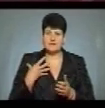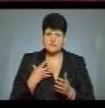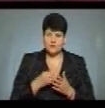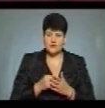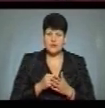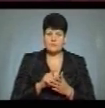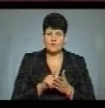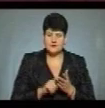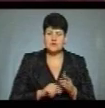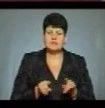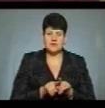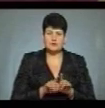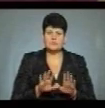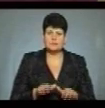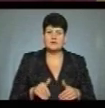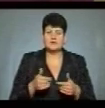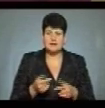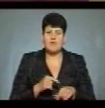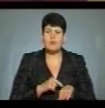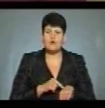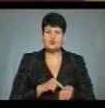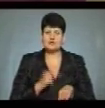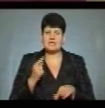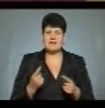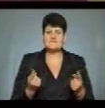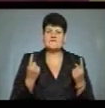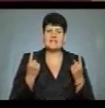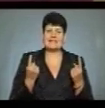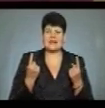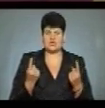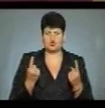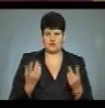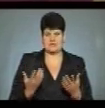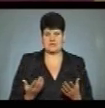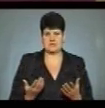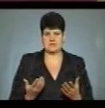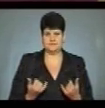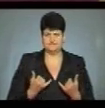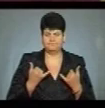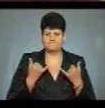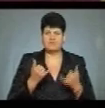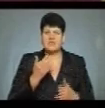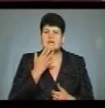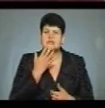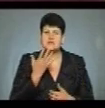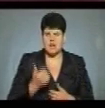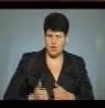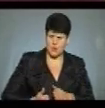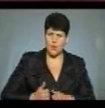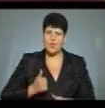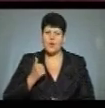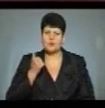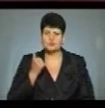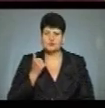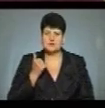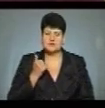він також передав те почуття величності, почуття національної певної гордості